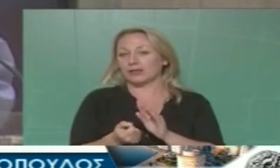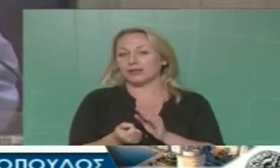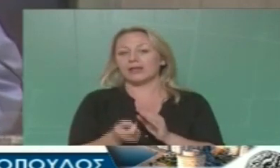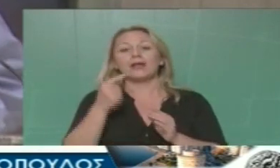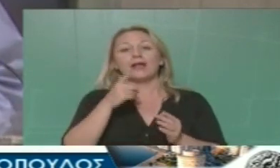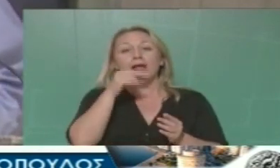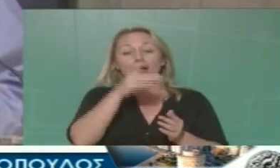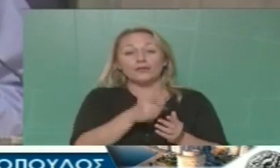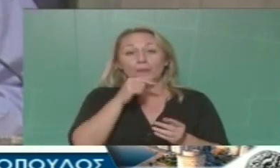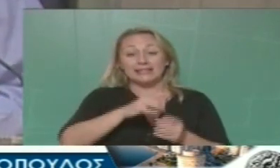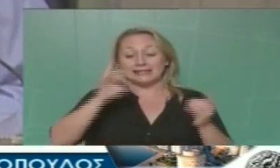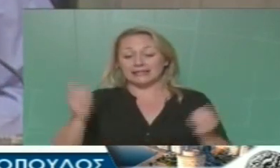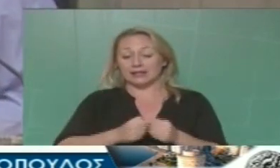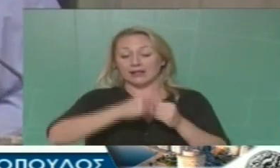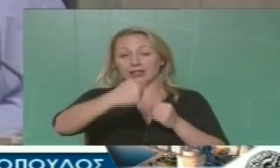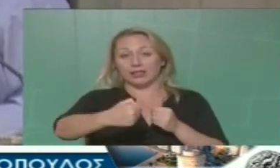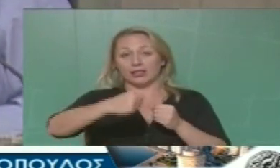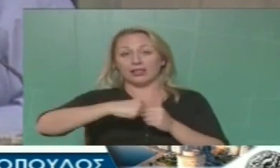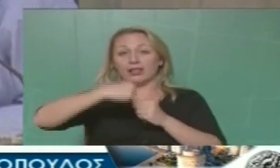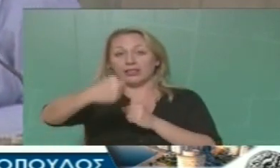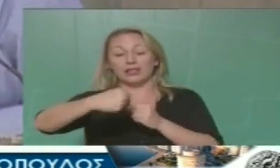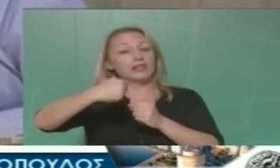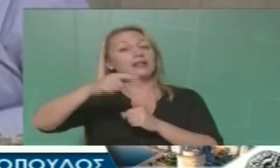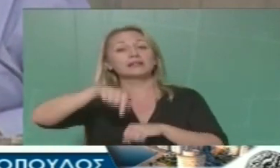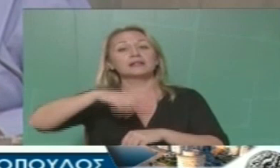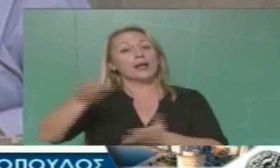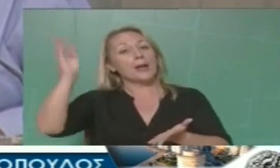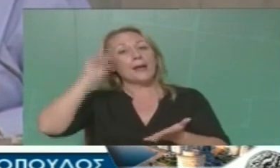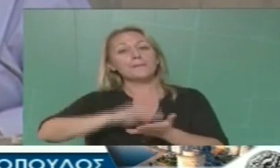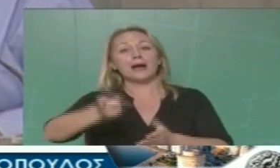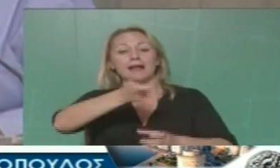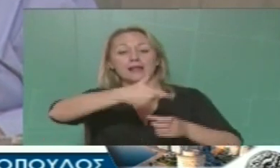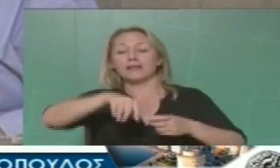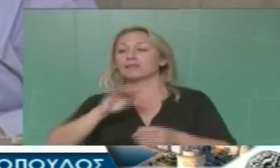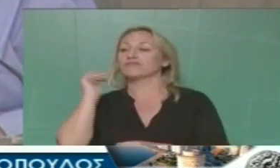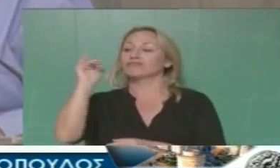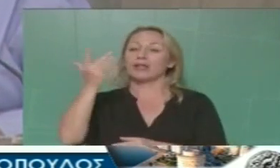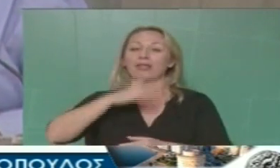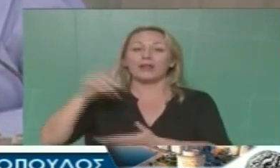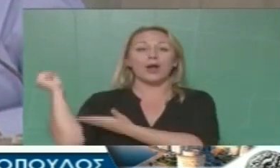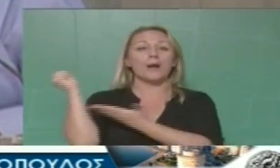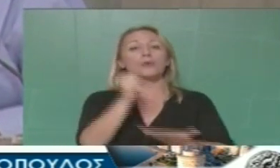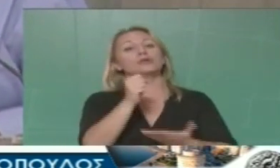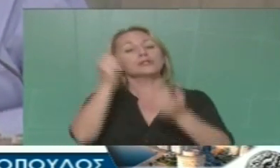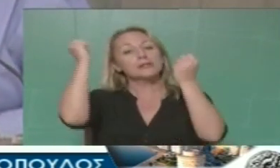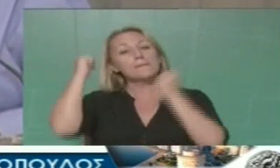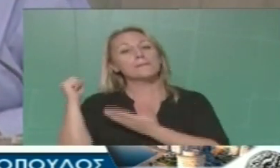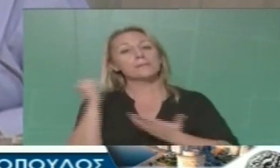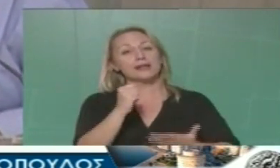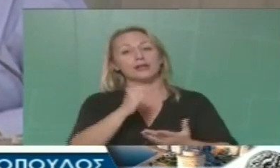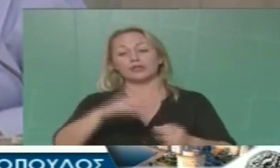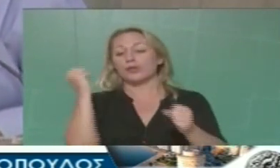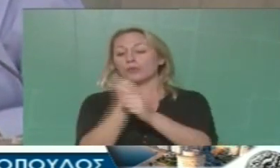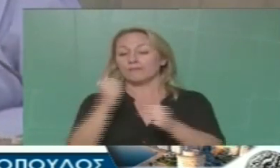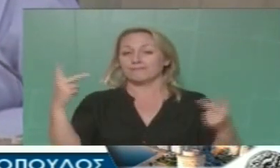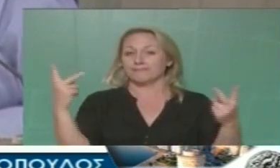Γιατί κάθε καθυστέρηση σε όλες τις χρονικές περιόδους συνοδευόταν από νέες απαιτήσεις και εκβιασμούς των κατασκευαστικών ομίλων, από διακοπές